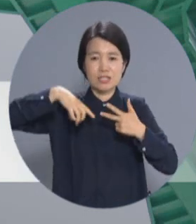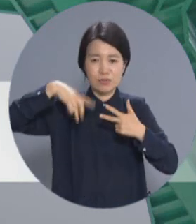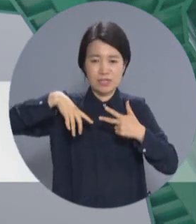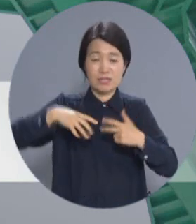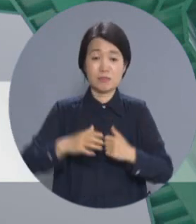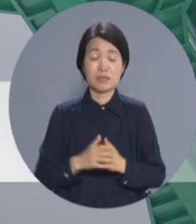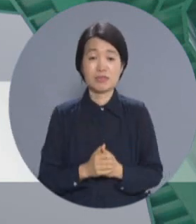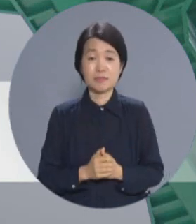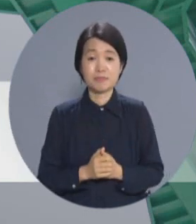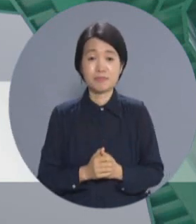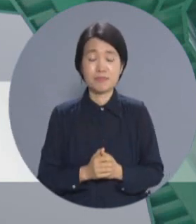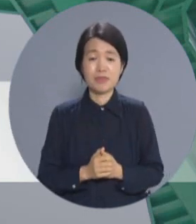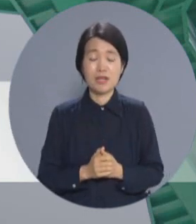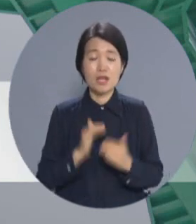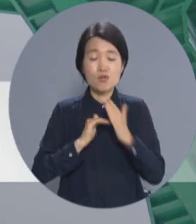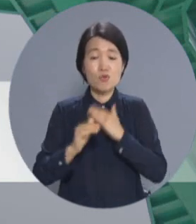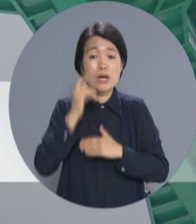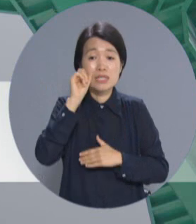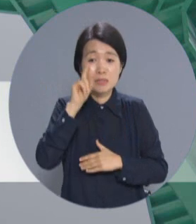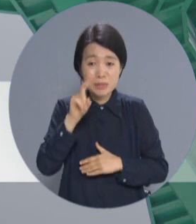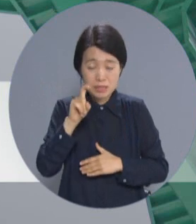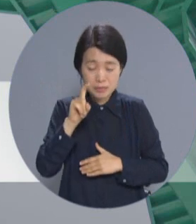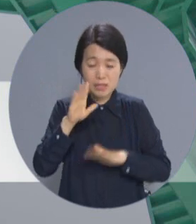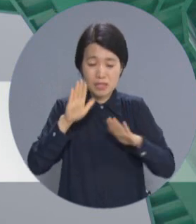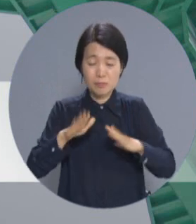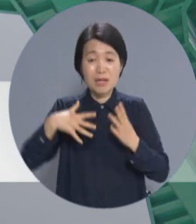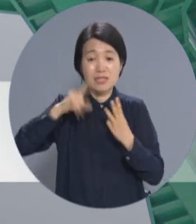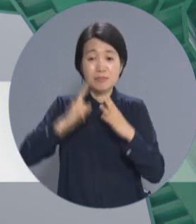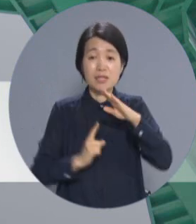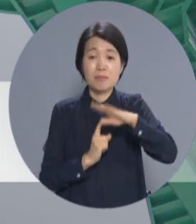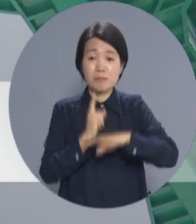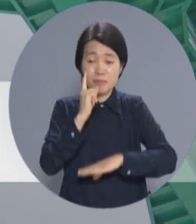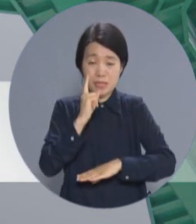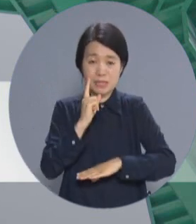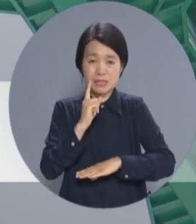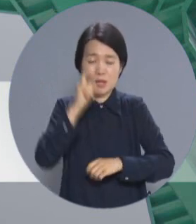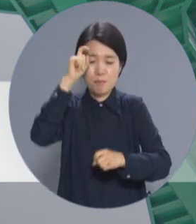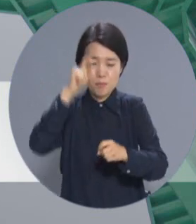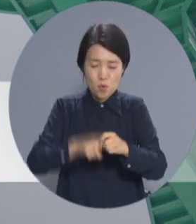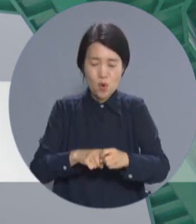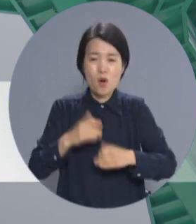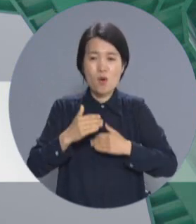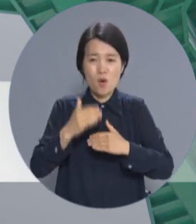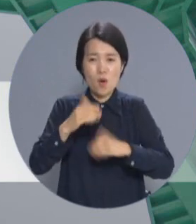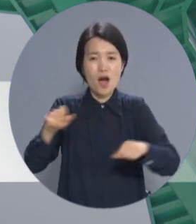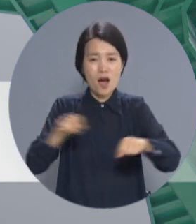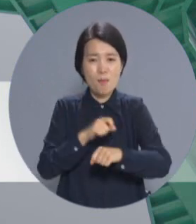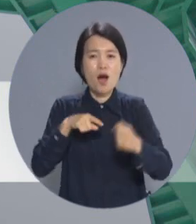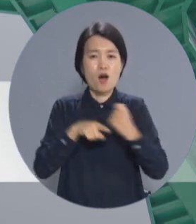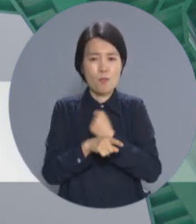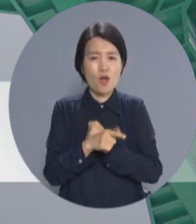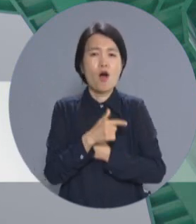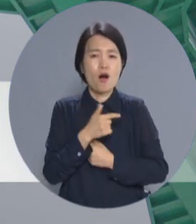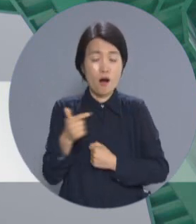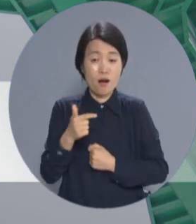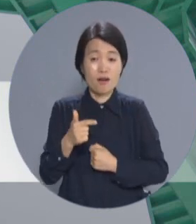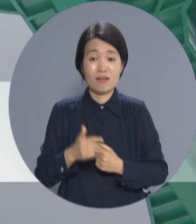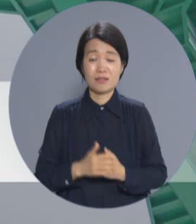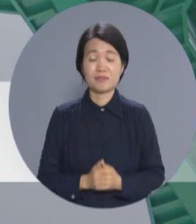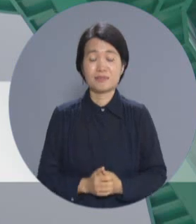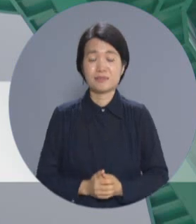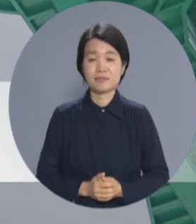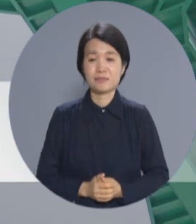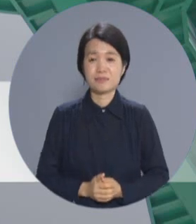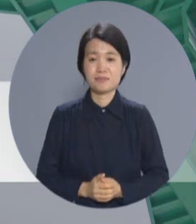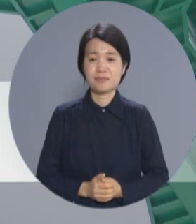됐습니다. 11개월 만에 이루어진 이번 누리호 3차 발사는 그 목적과 과정에 특별한 의미를 갖고 있는데요.